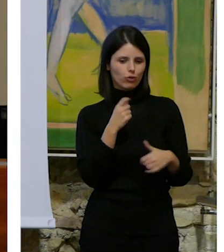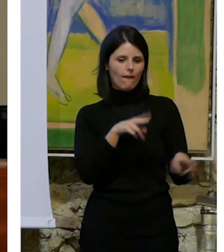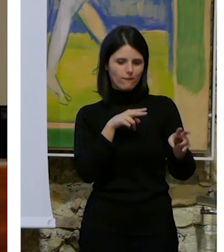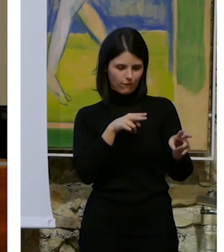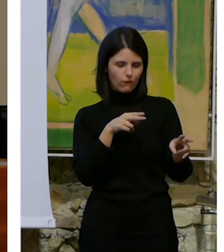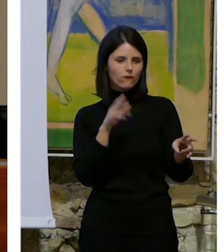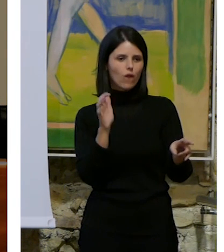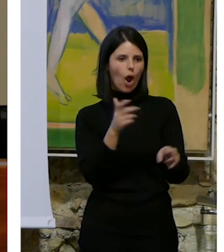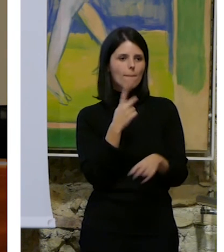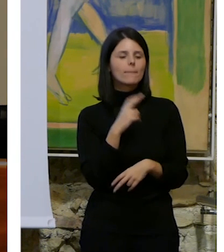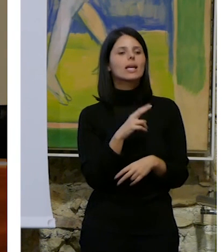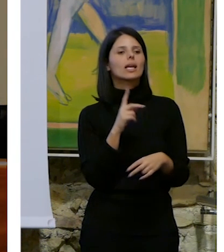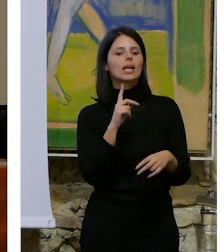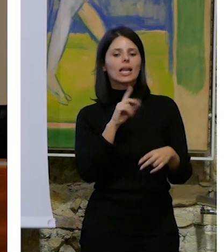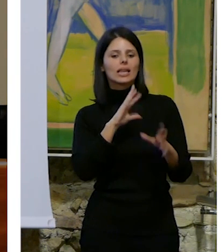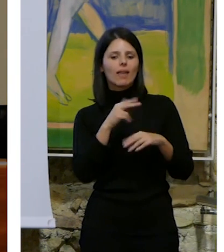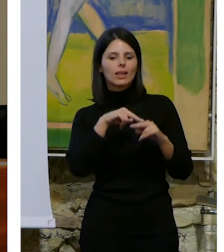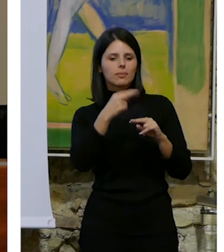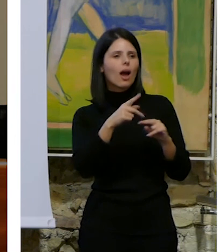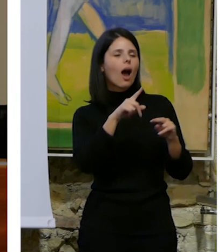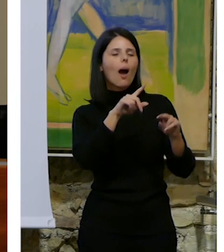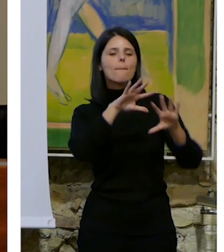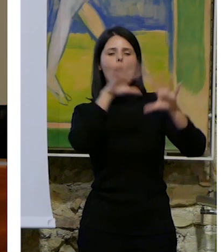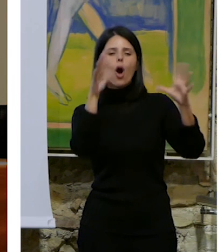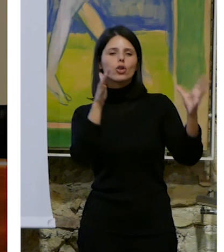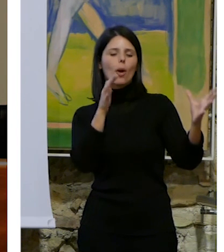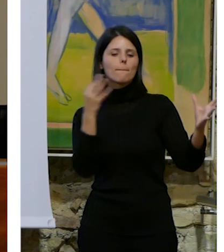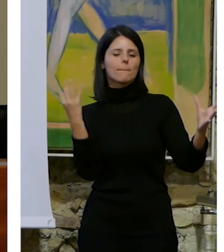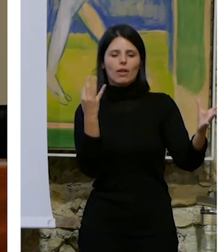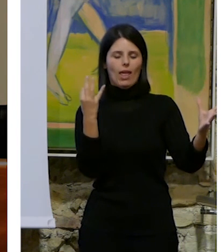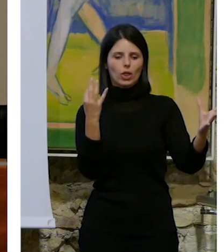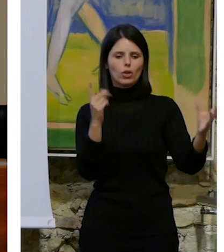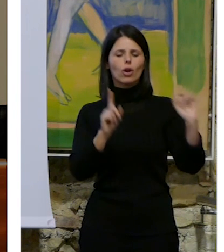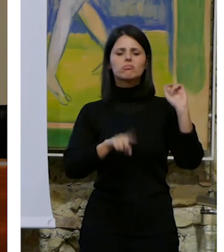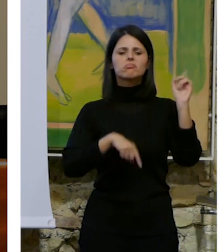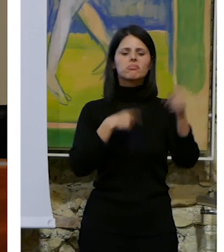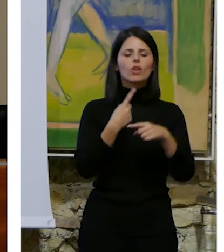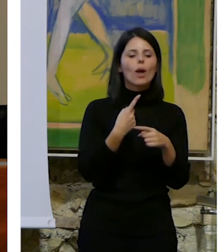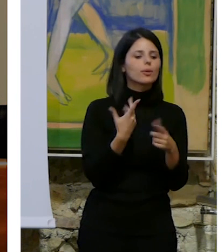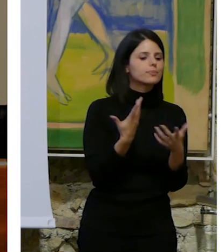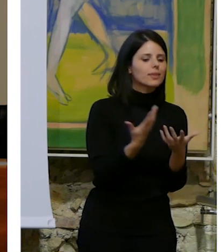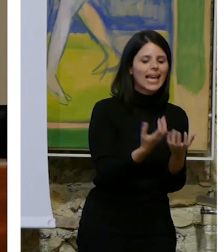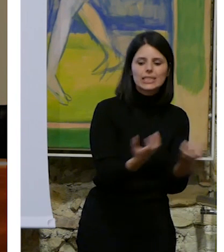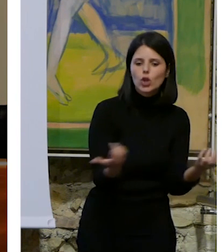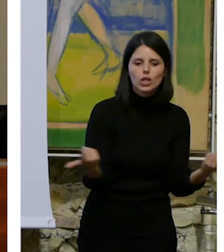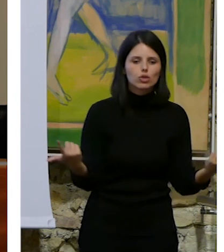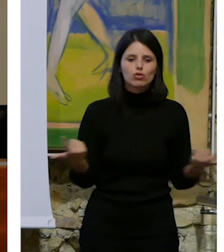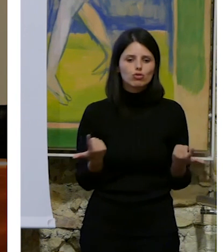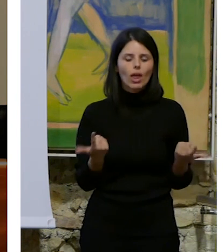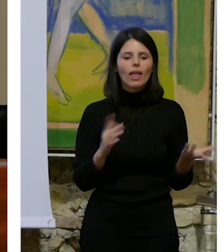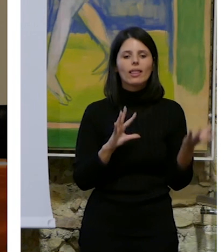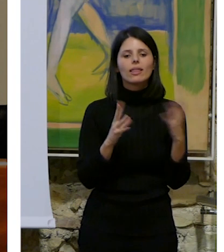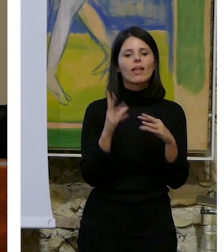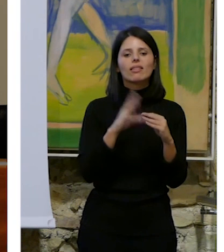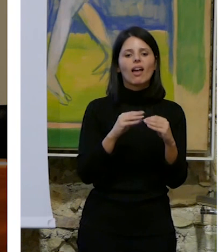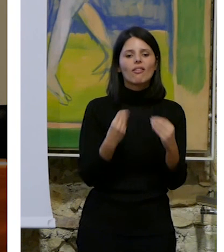ostacoli senza difficoltà. Ha detto il mondo perfetto. Poi, avendo esaurito le risorse, fece questa roba qua a